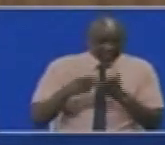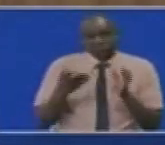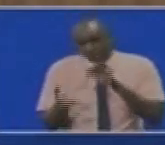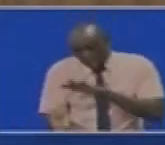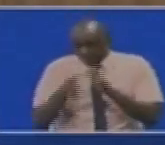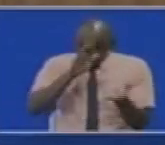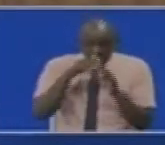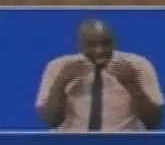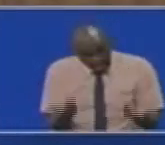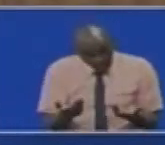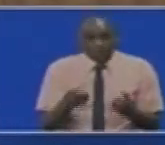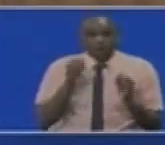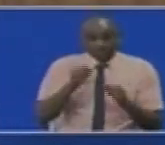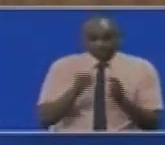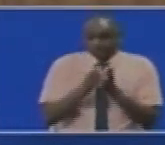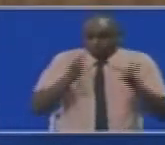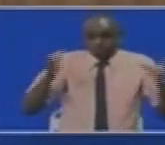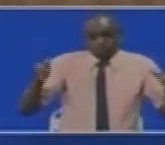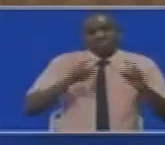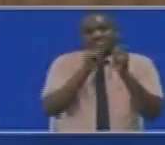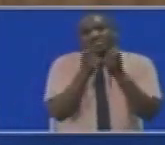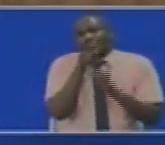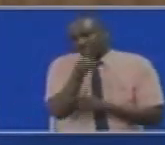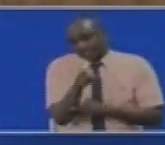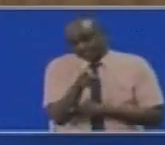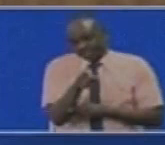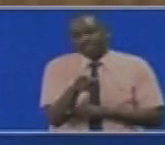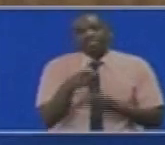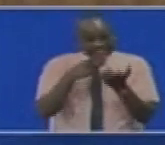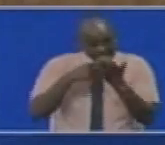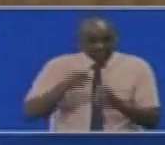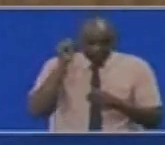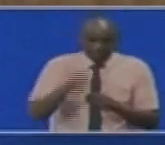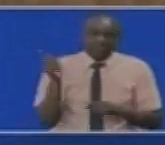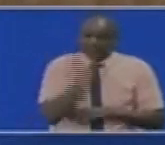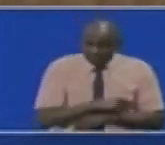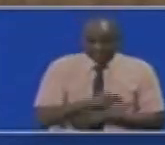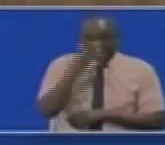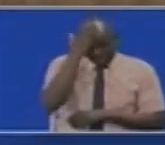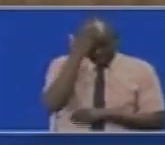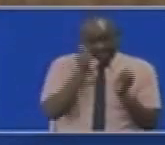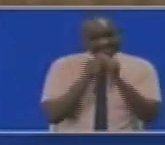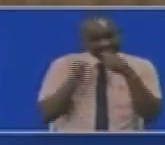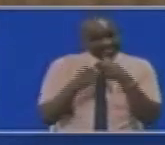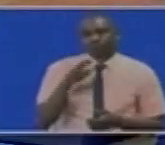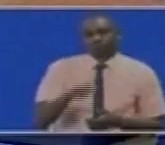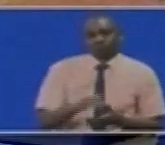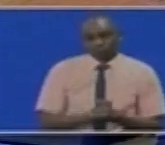and mechanisms for the expansion of the league, which discussions must be concluded by Monday 16th